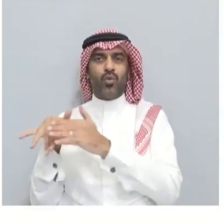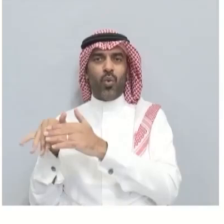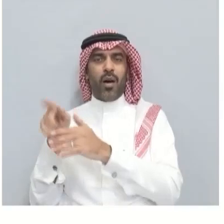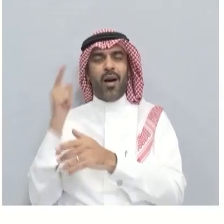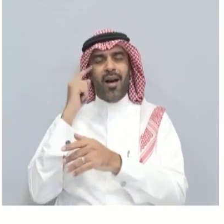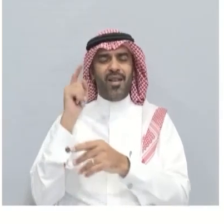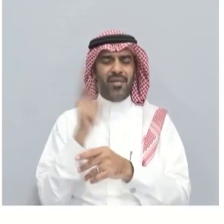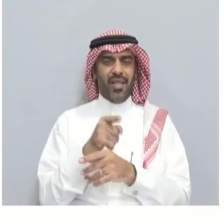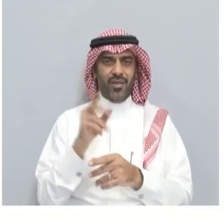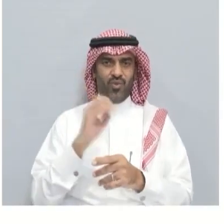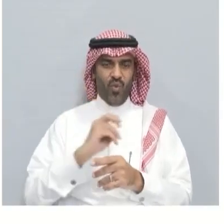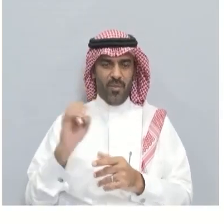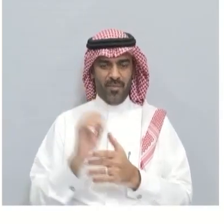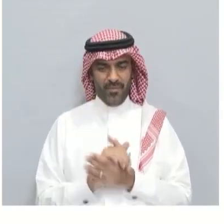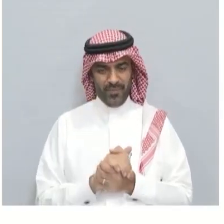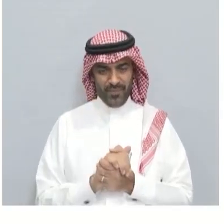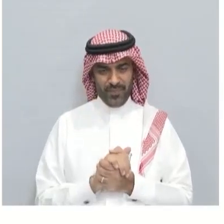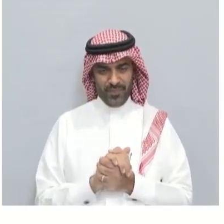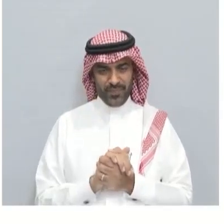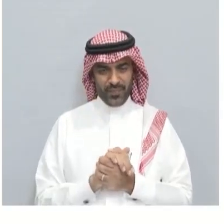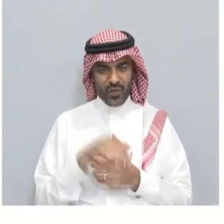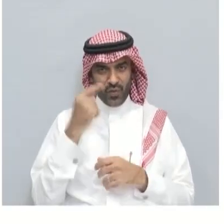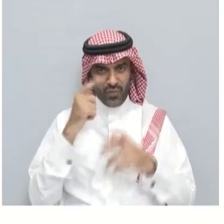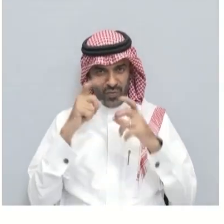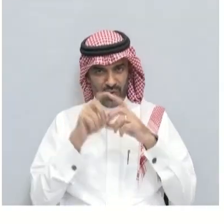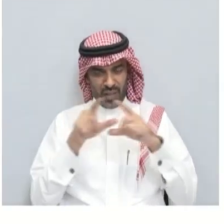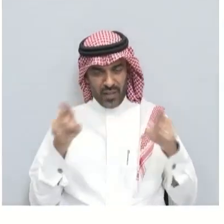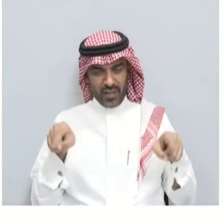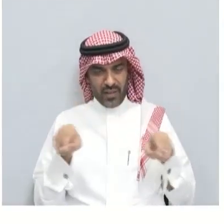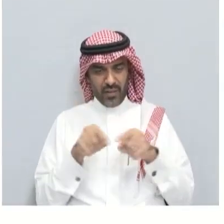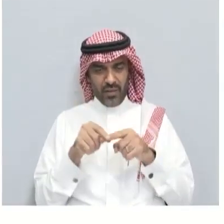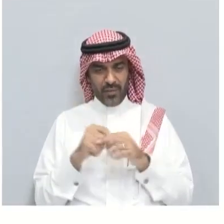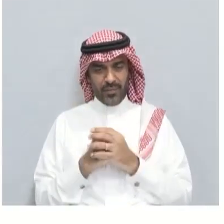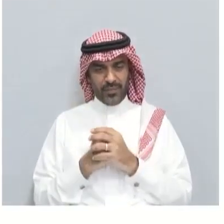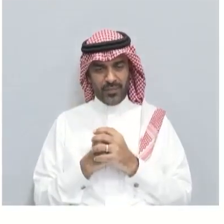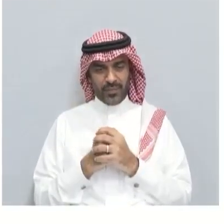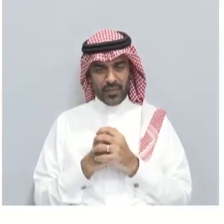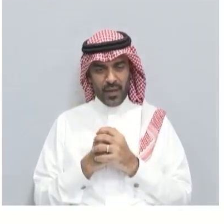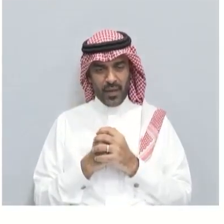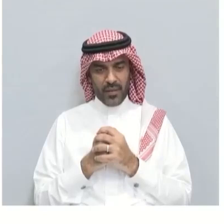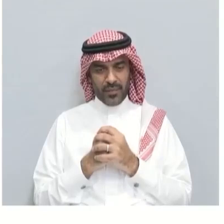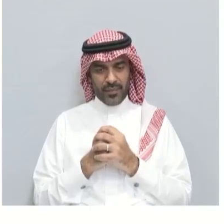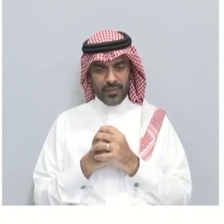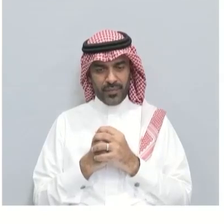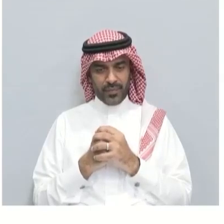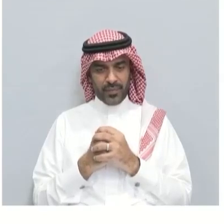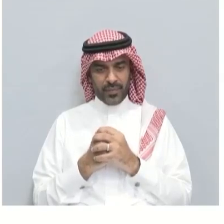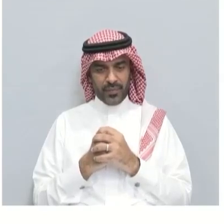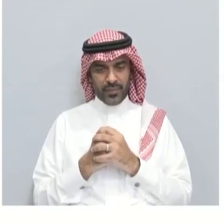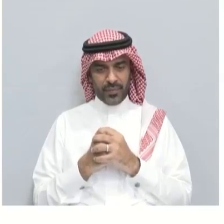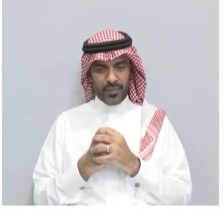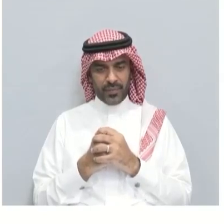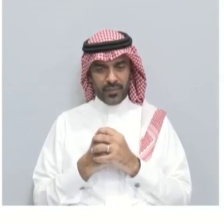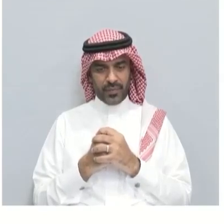هي المفتاح لهذه الاجابه استعن بالشكل الاتي الاجابه عن السؤال 16 الغلاف الصخري نقطه على